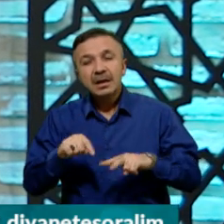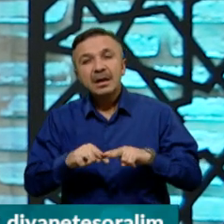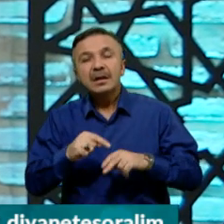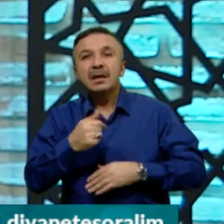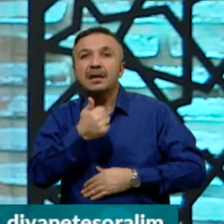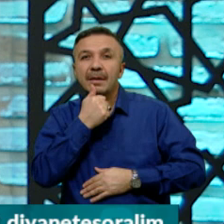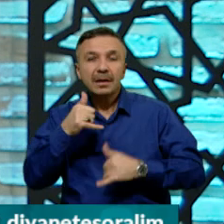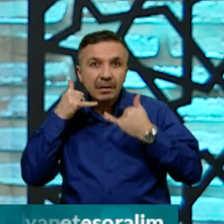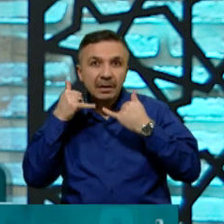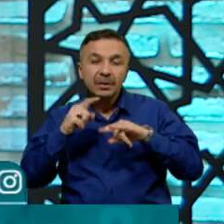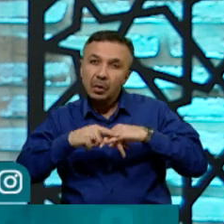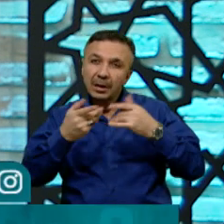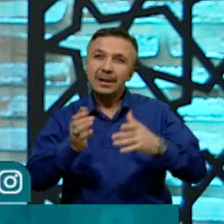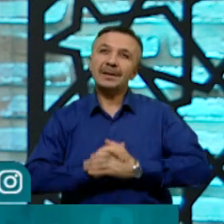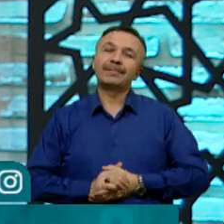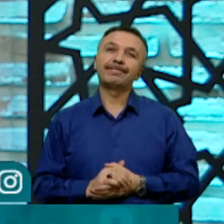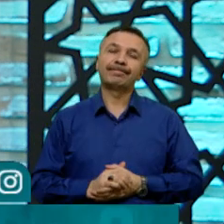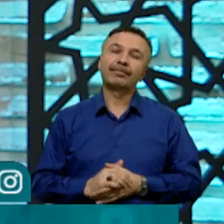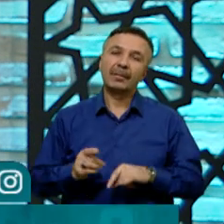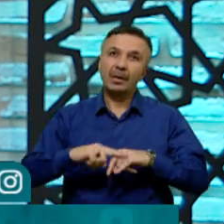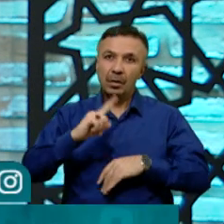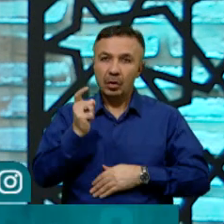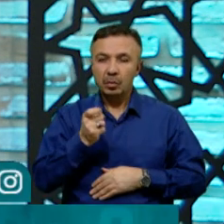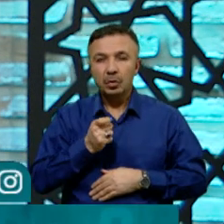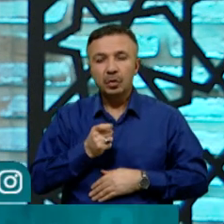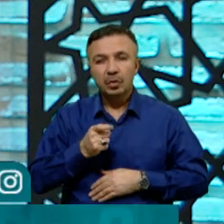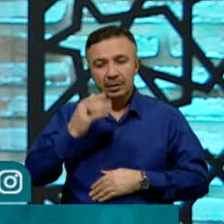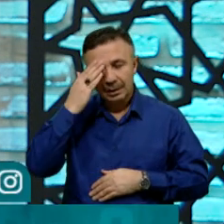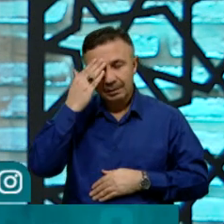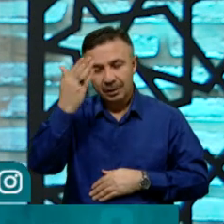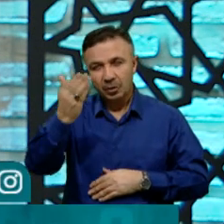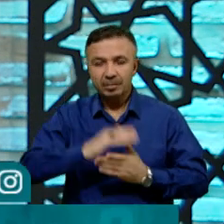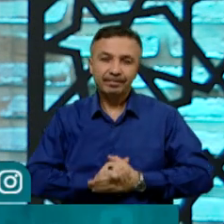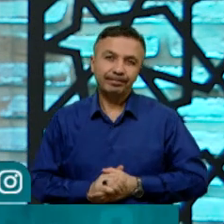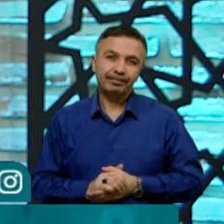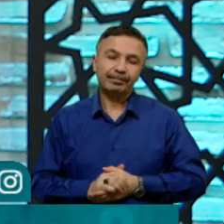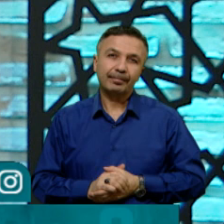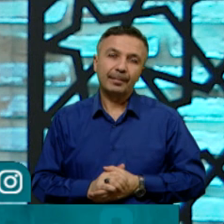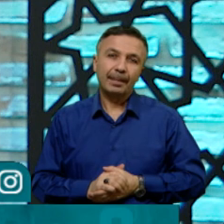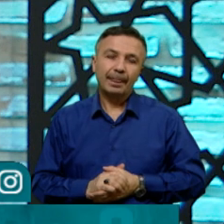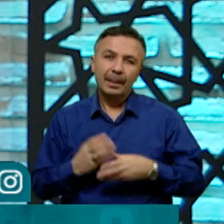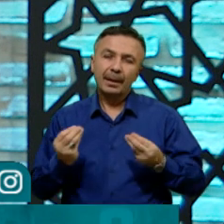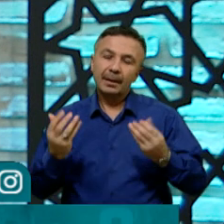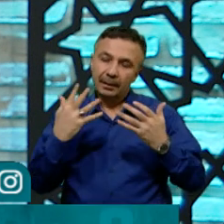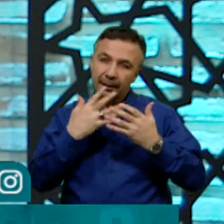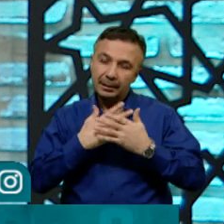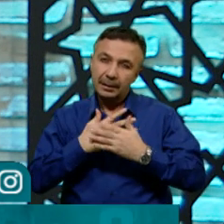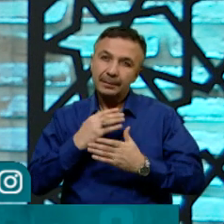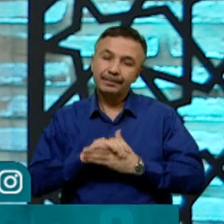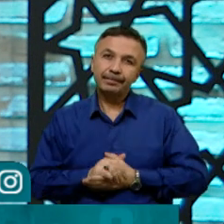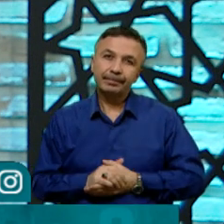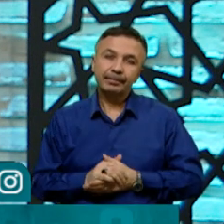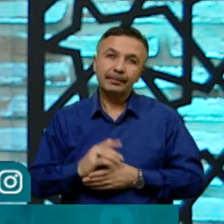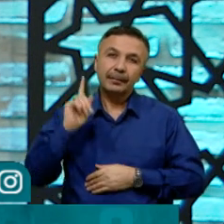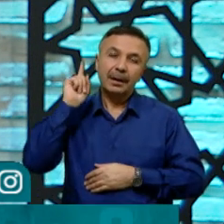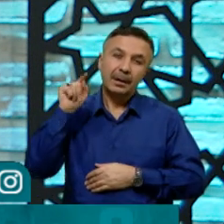Hoş geldiniz Necatibey Ve aleykümselam Allah razı olsun Sağ olun